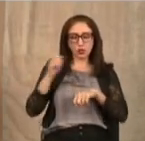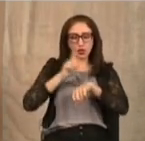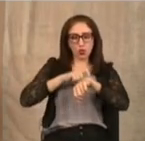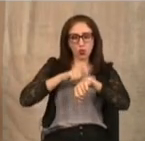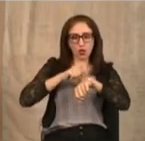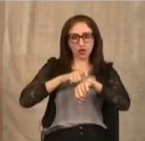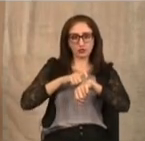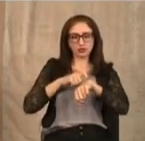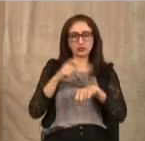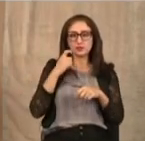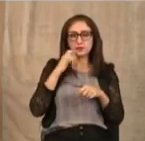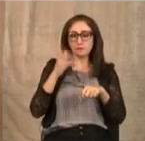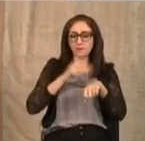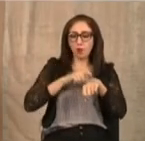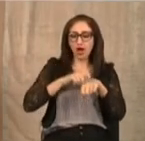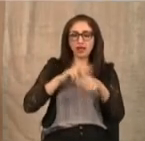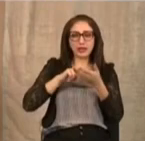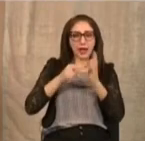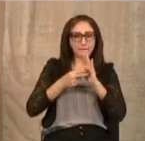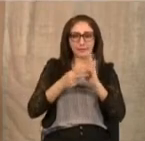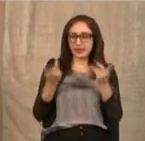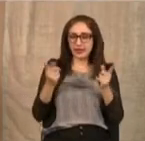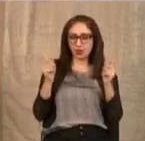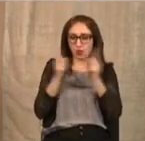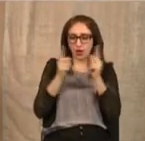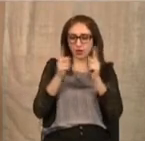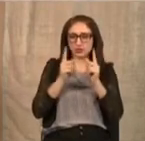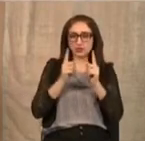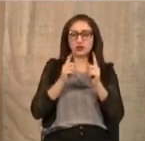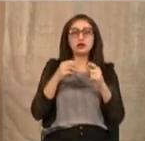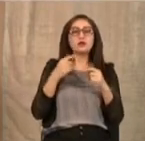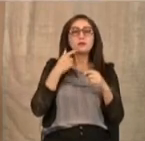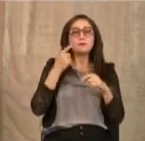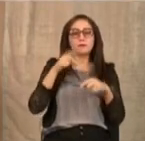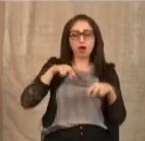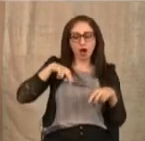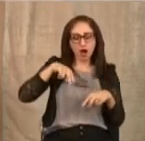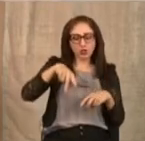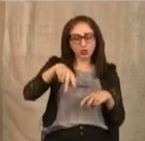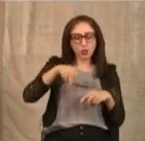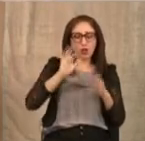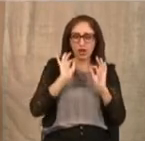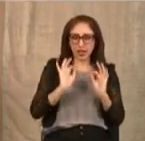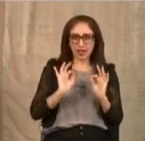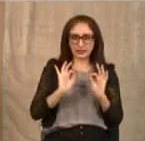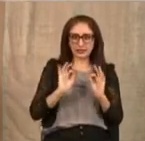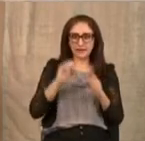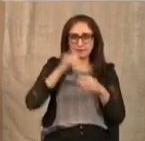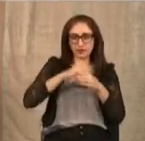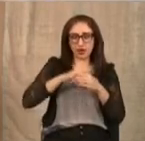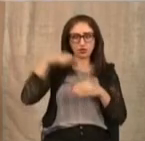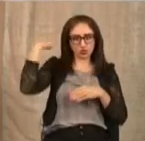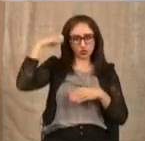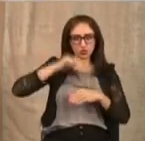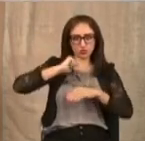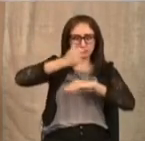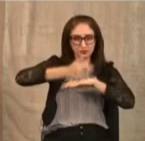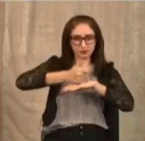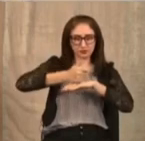يشمل الفترات الزمنيه اللازمه لكل خطوه من خطوات الترشح